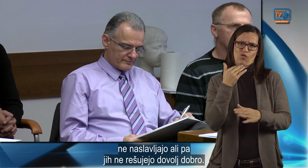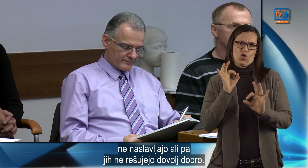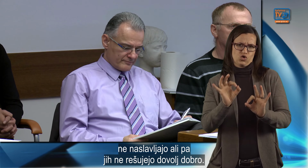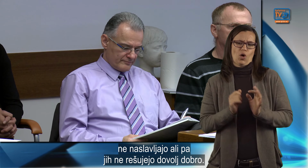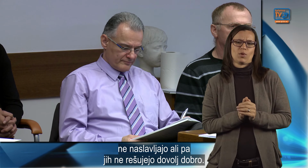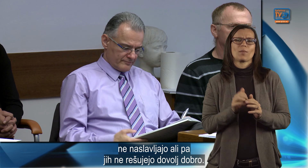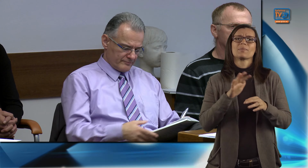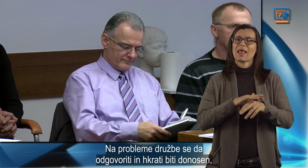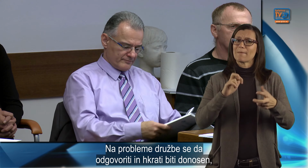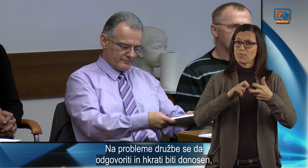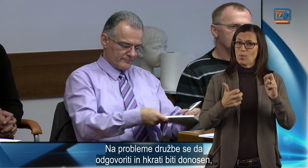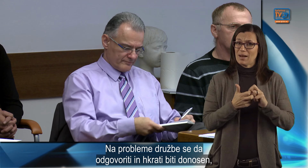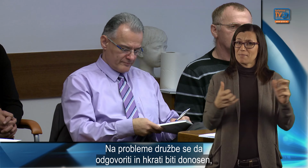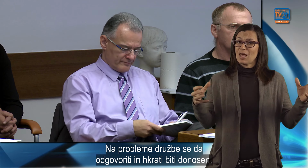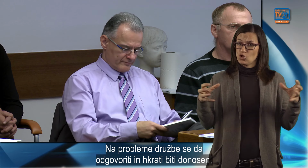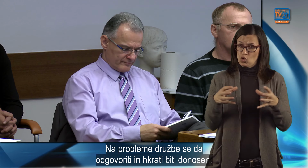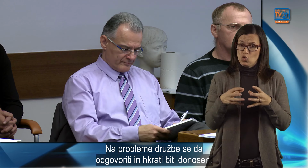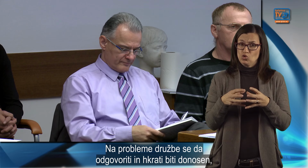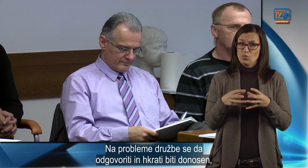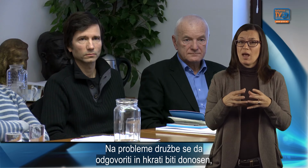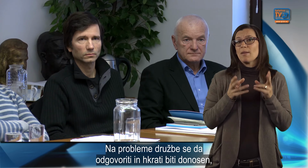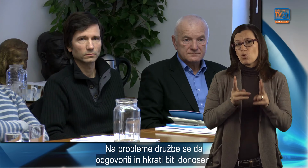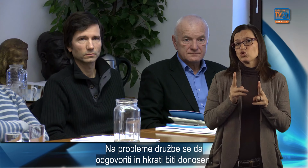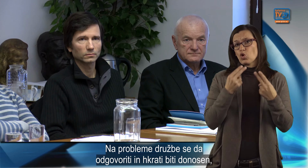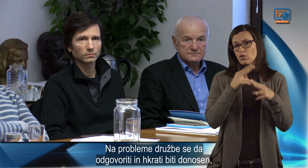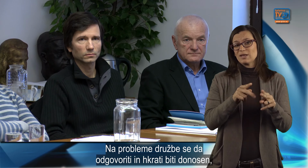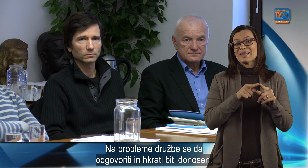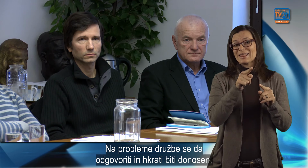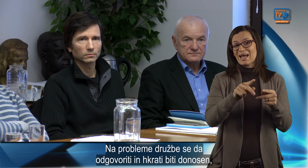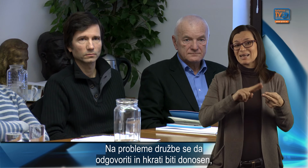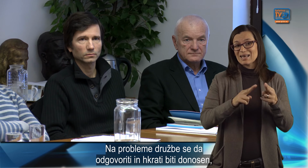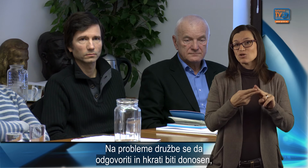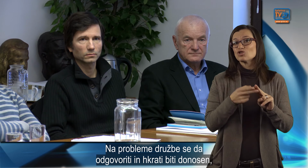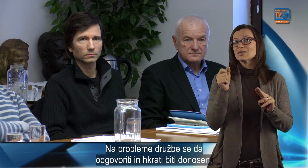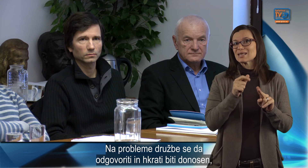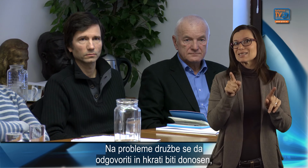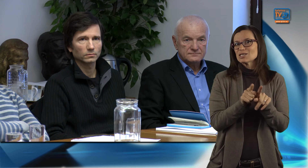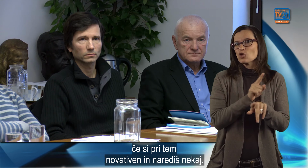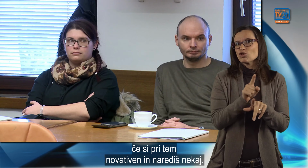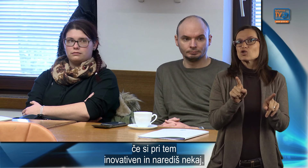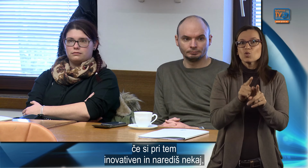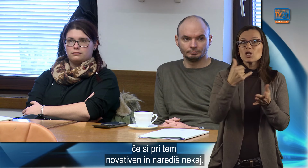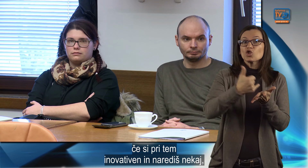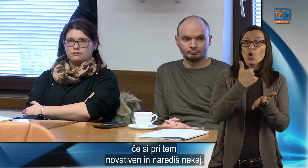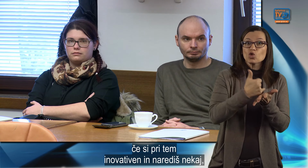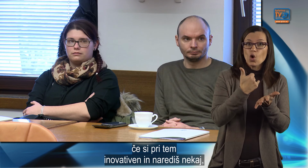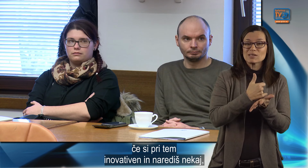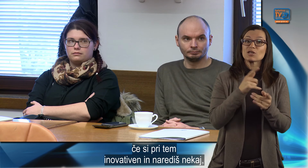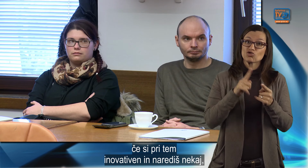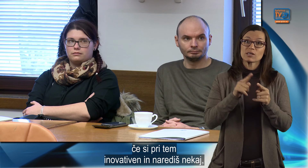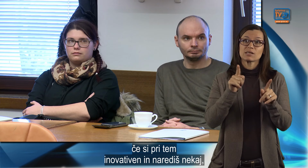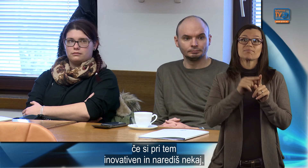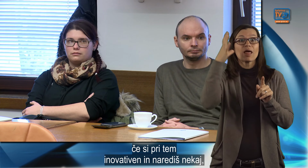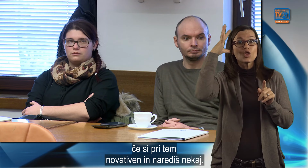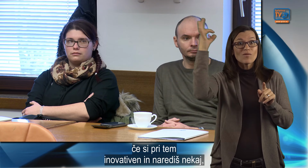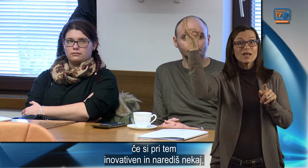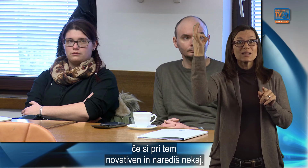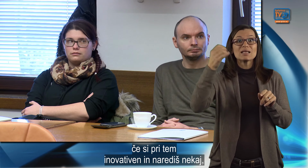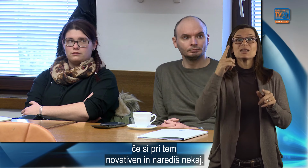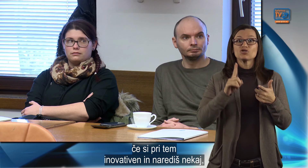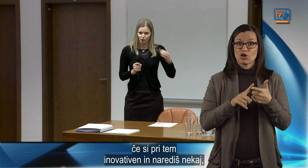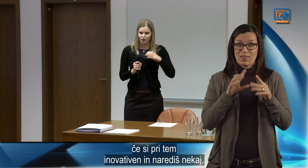dobro. Na probleme družbe se da odgovoriti na ta način, da si hkrati tudi donosen, če si pri tem inovativen in